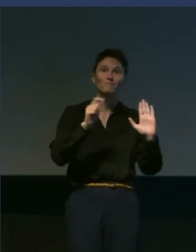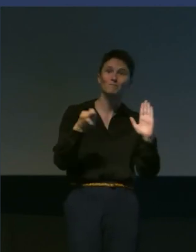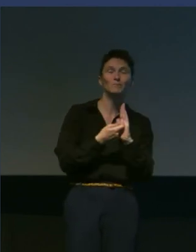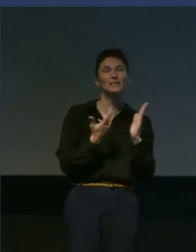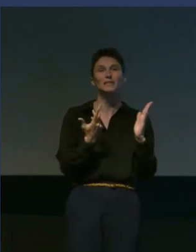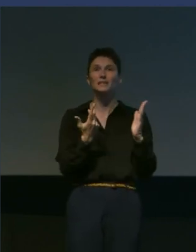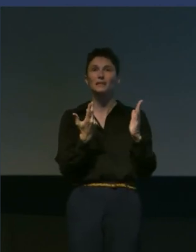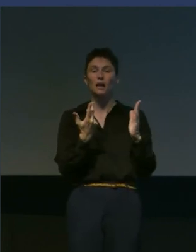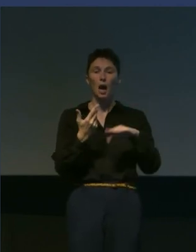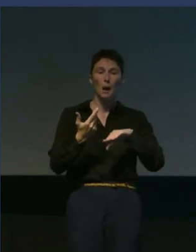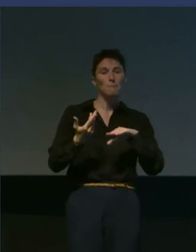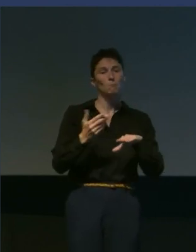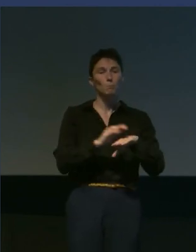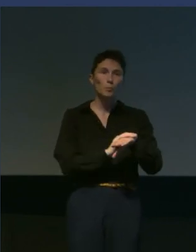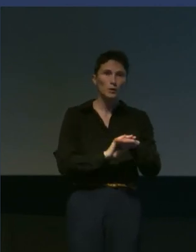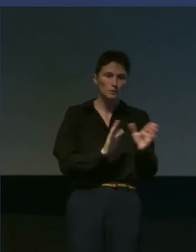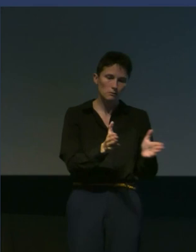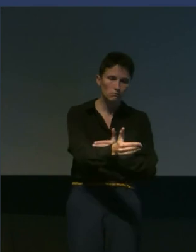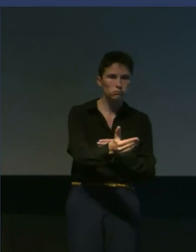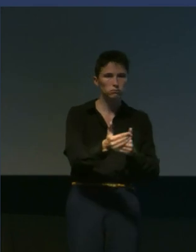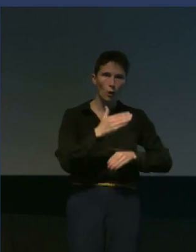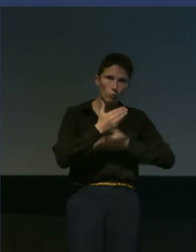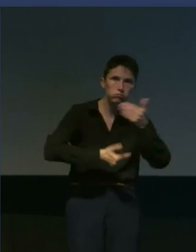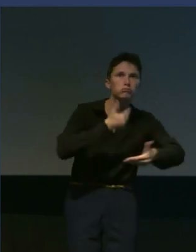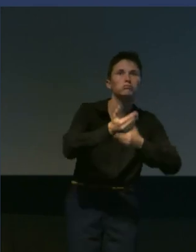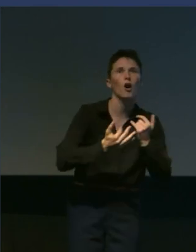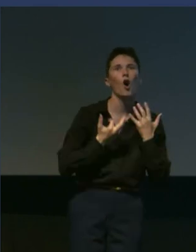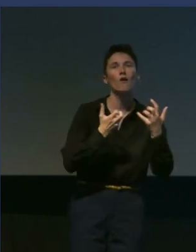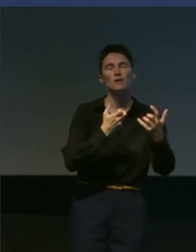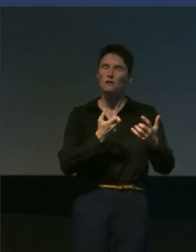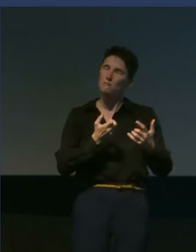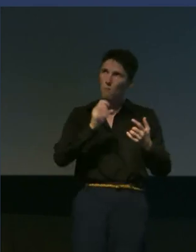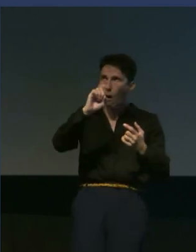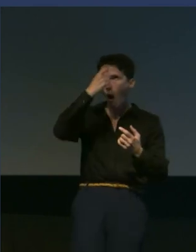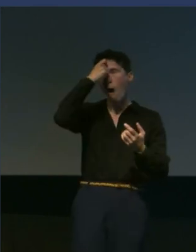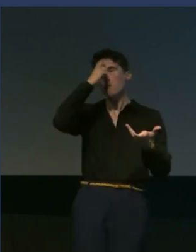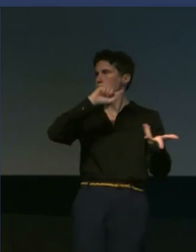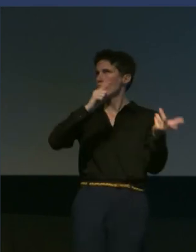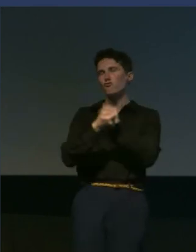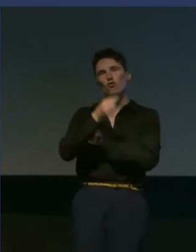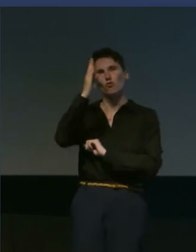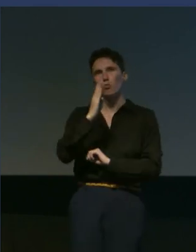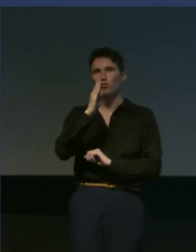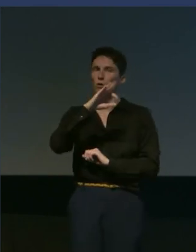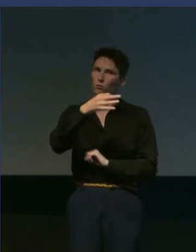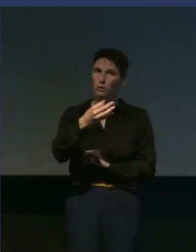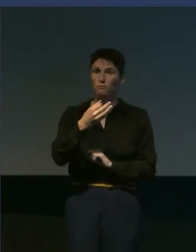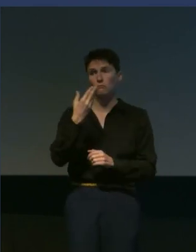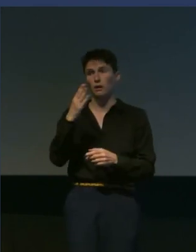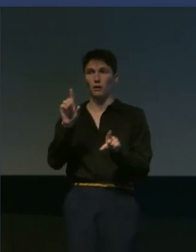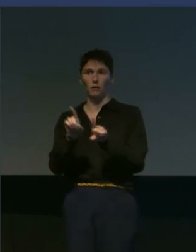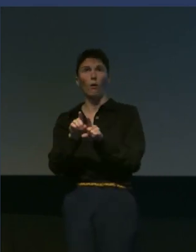qui ont vraiment conscience qu'ils peuvent changer les choses. Donc, on a eu des silences,